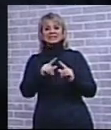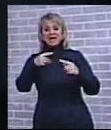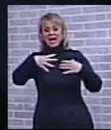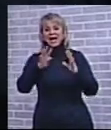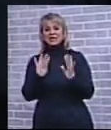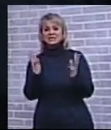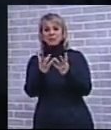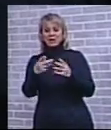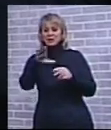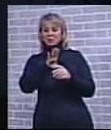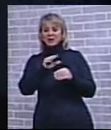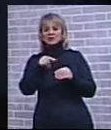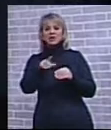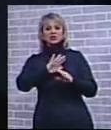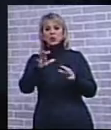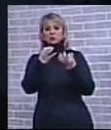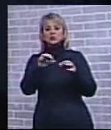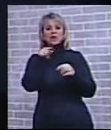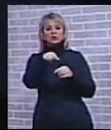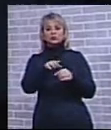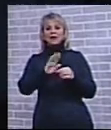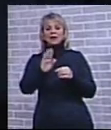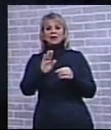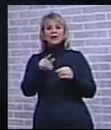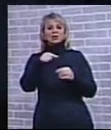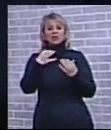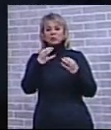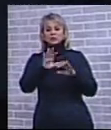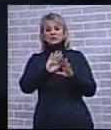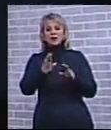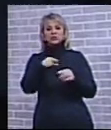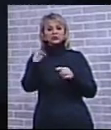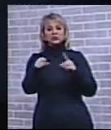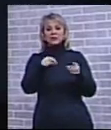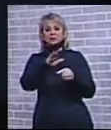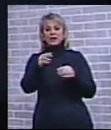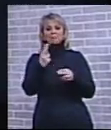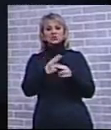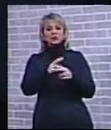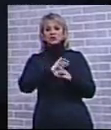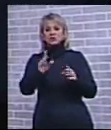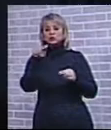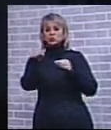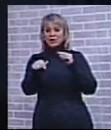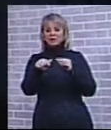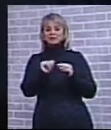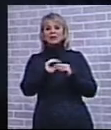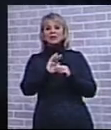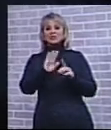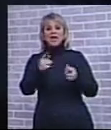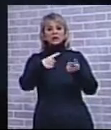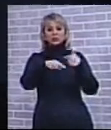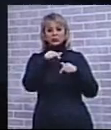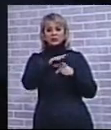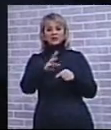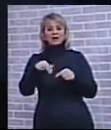оцепление было. Ну, не эти, пускали туда никого. Уже не пускала туда милиция. Не разрешали ни туда идти, ни, ни, туда. Самое, ни оттуда вообще